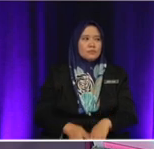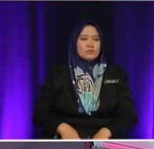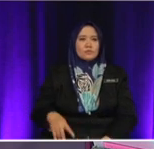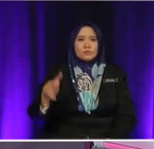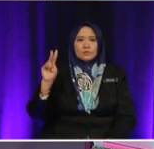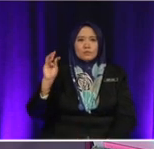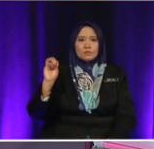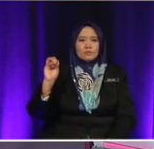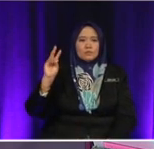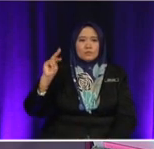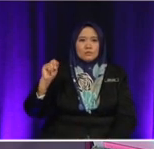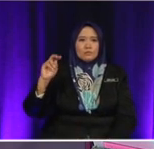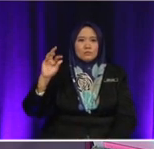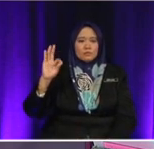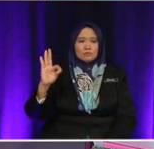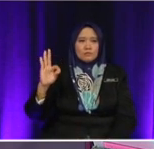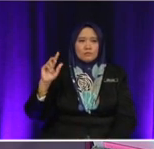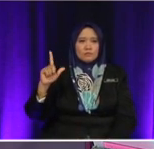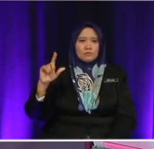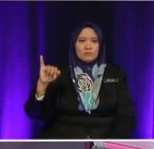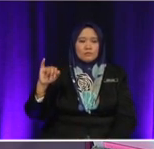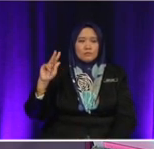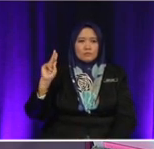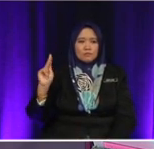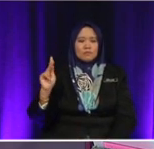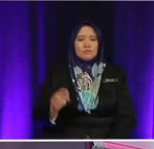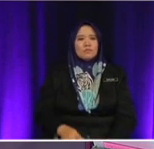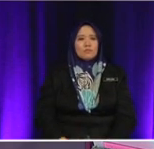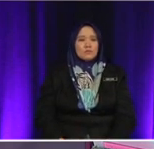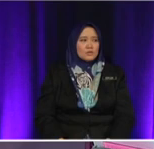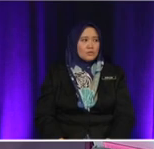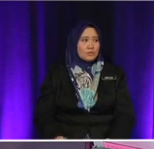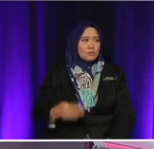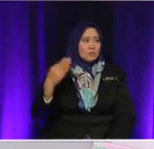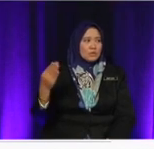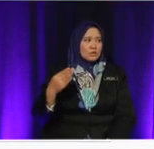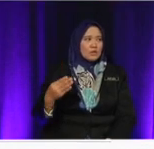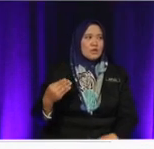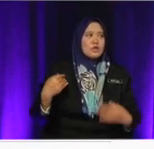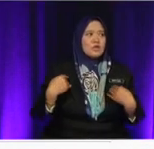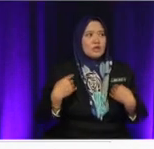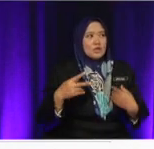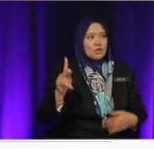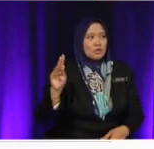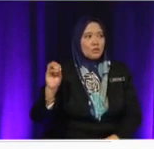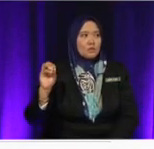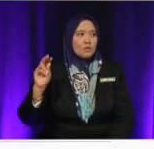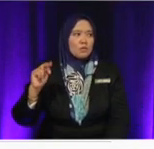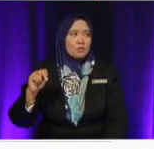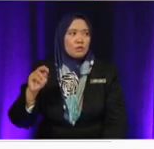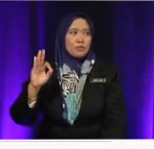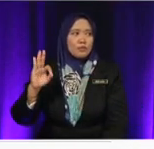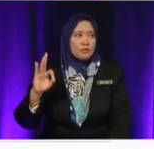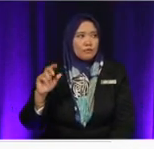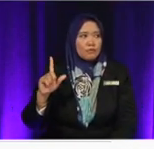kalau ikutkan dalam konteks perniagaan, disebutkan konflik dalam kumpulan. Yang mana dalam menjalani peranan dan tugas, pastinya lah ada